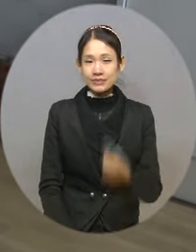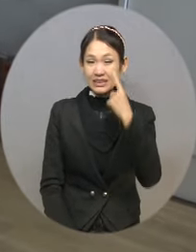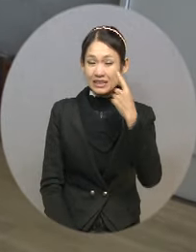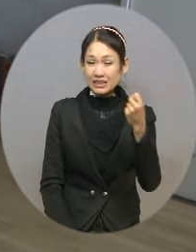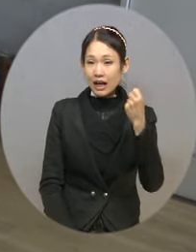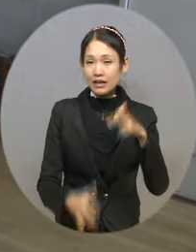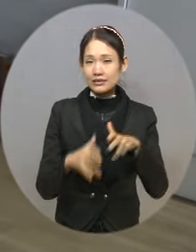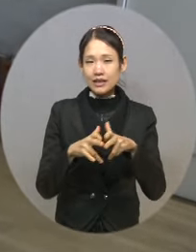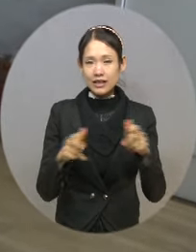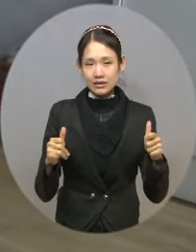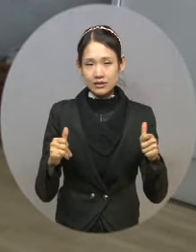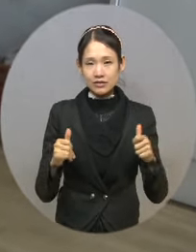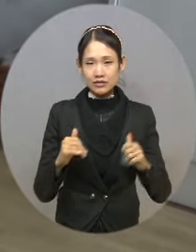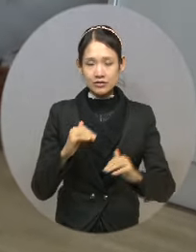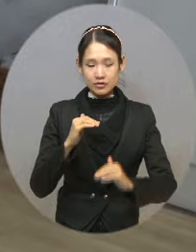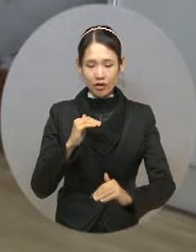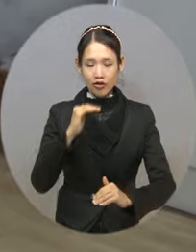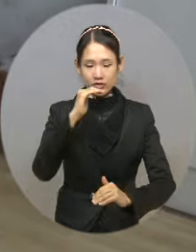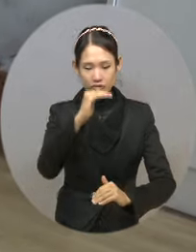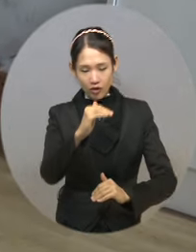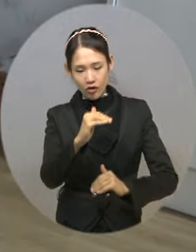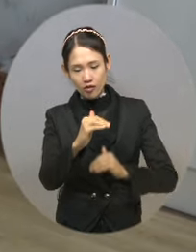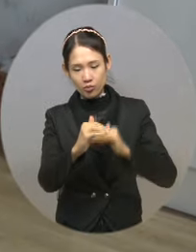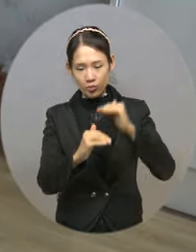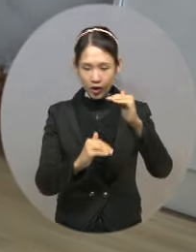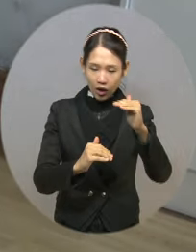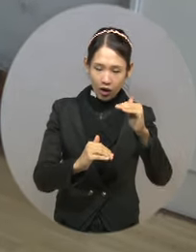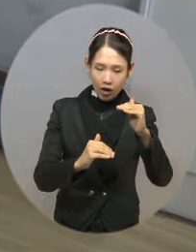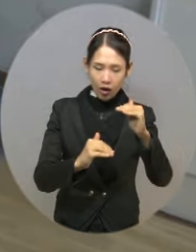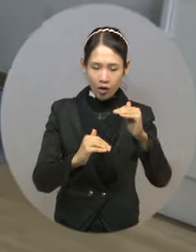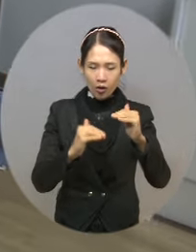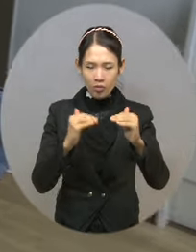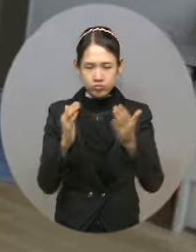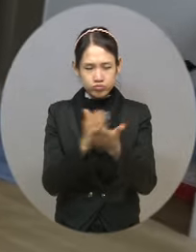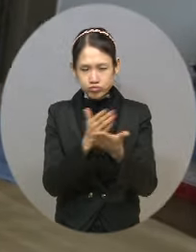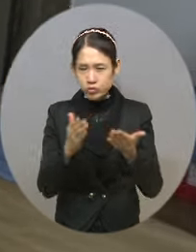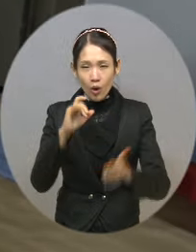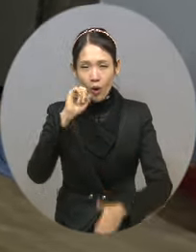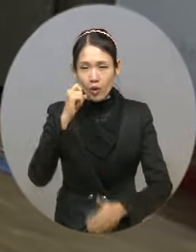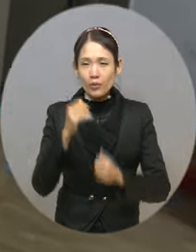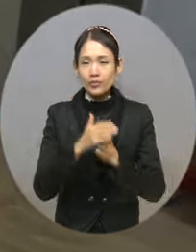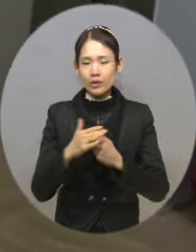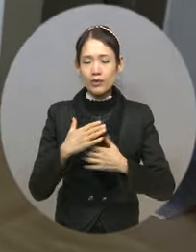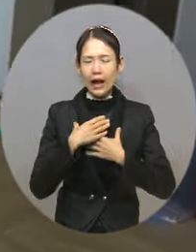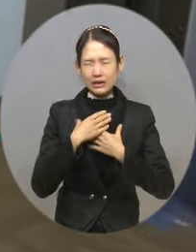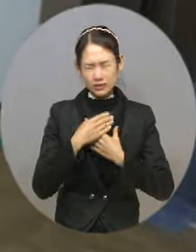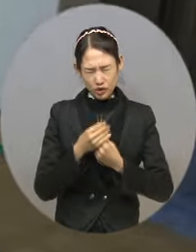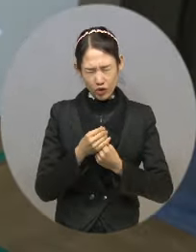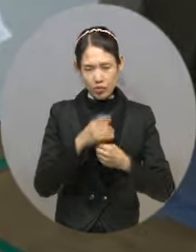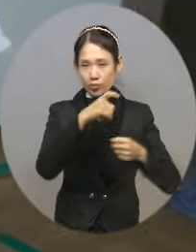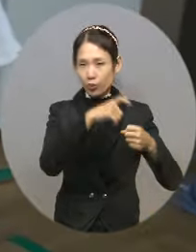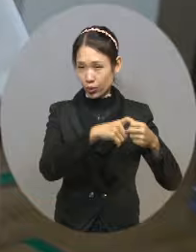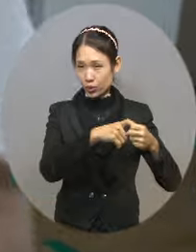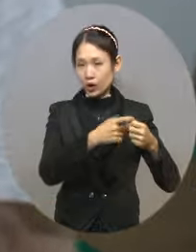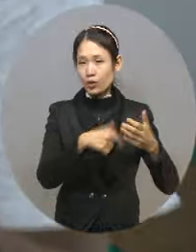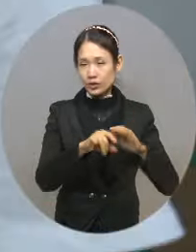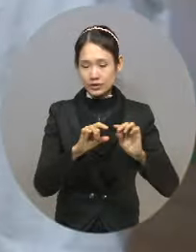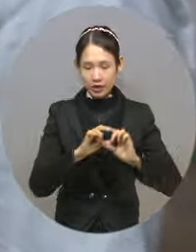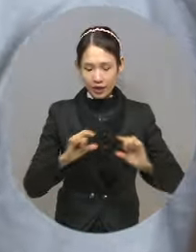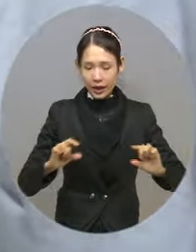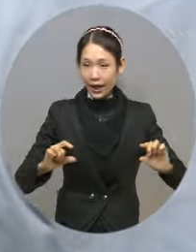시각장애인들에 대한 턱의 구분이 잘 안 돼서 이렇게 항상 안전을 위해서 이렇게 테이핑을 이렇게